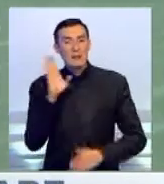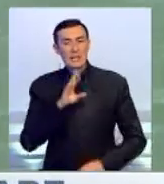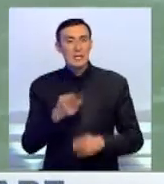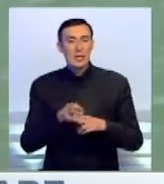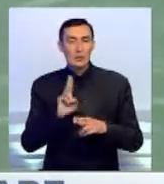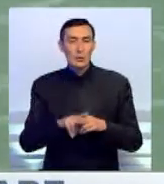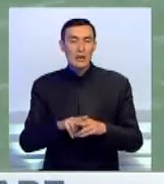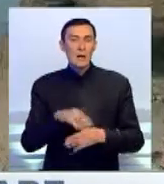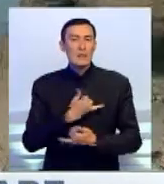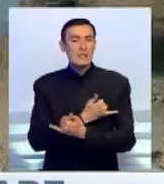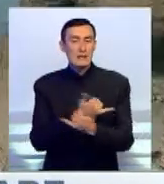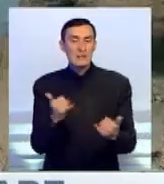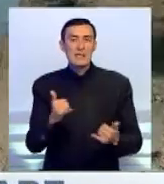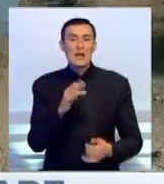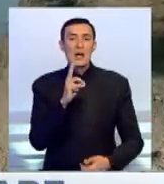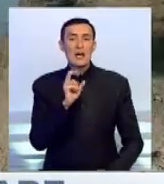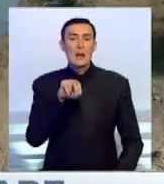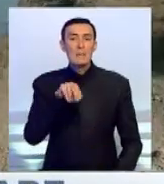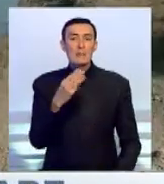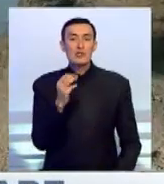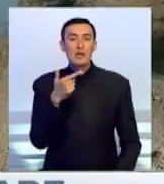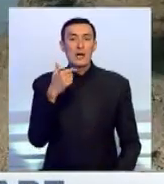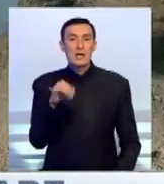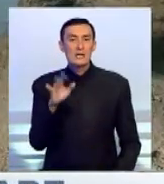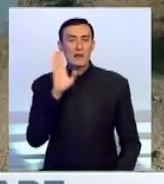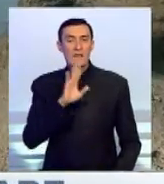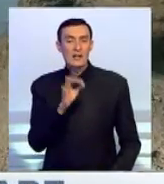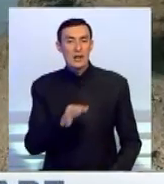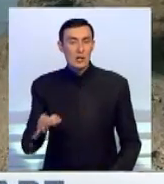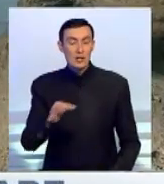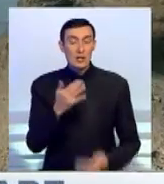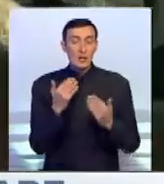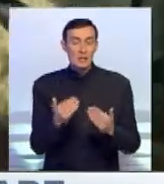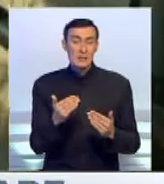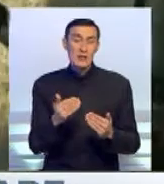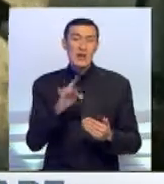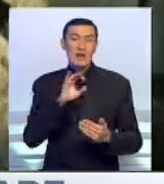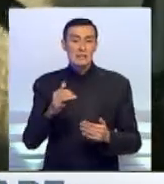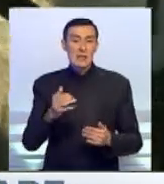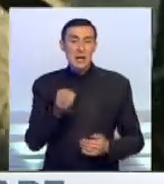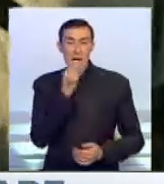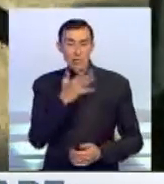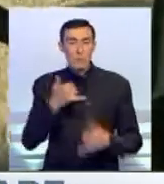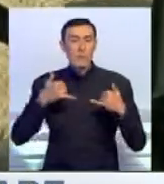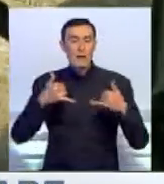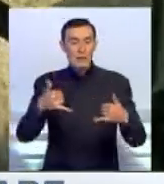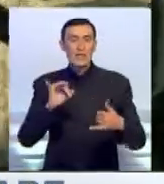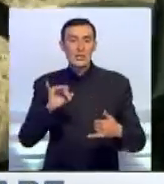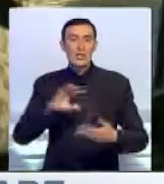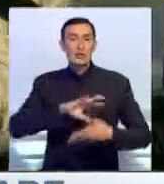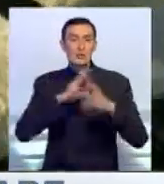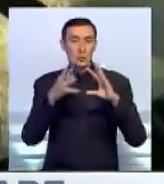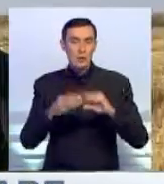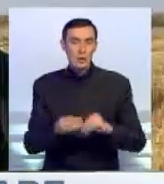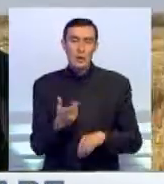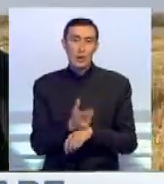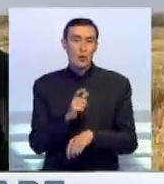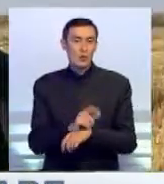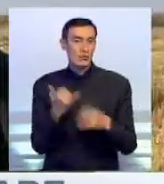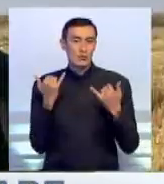которая поставляется на поля с Копчегайского водохранилища. Нынешним летом рисовые чеки щедро поливались, и результат превзошел все